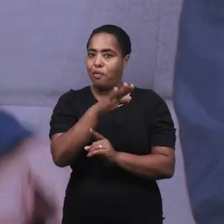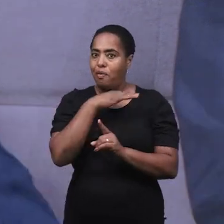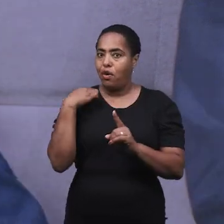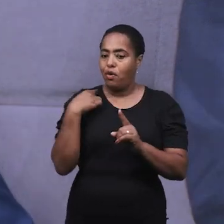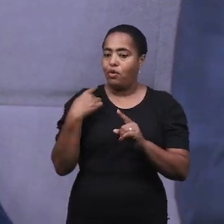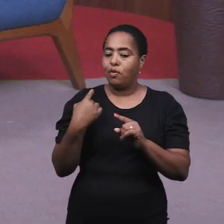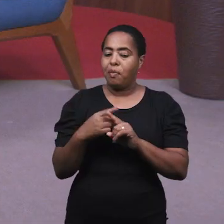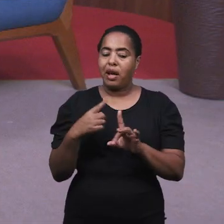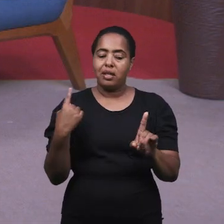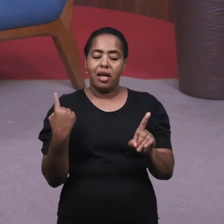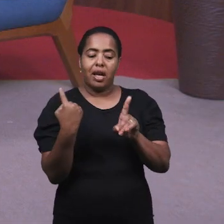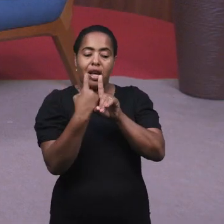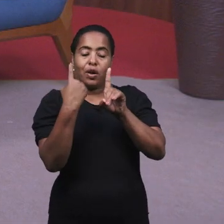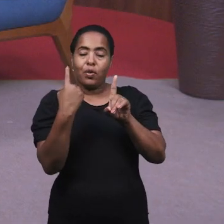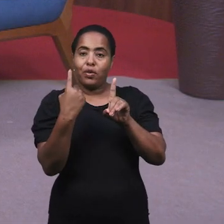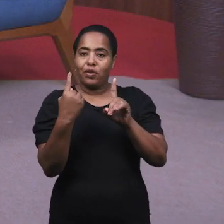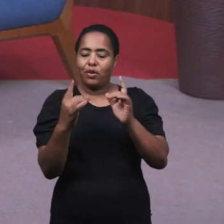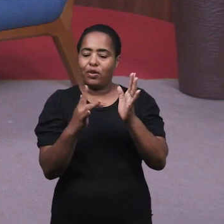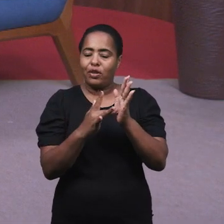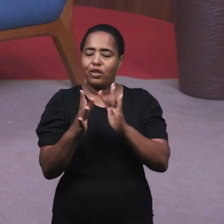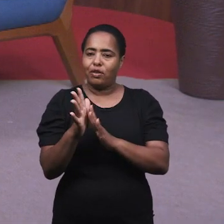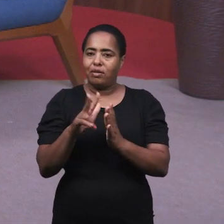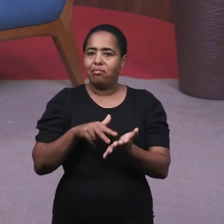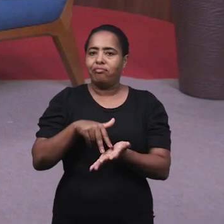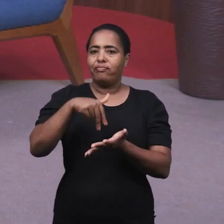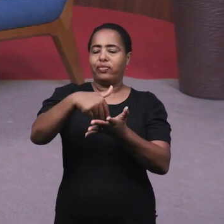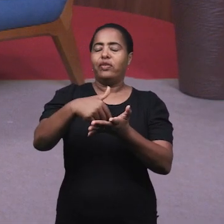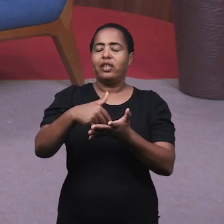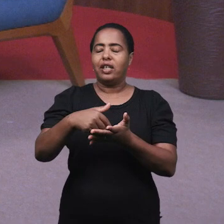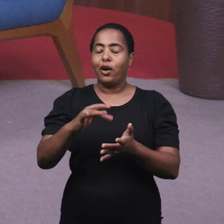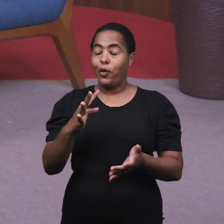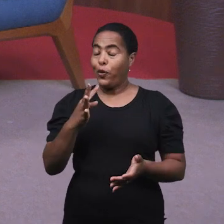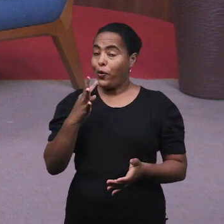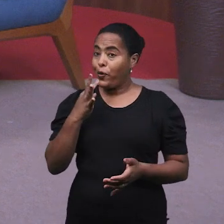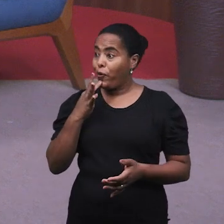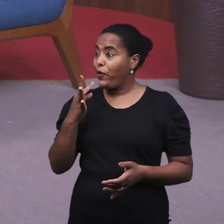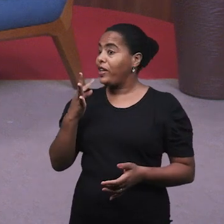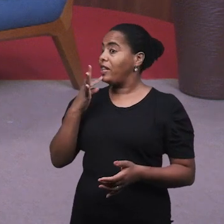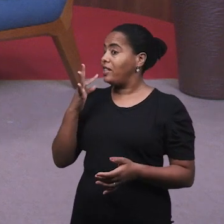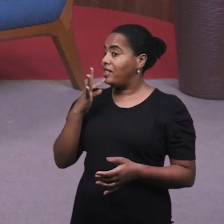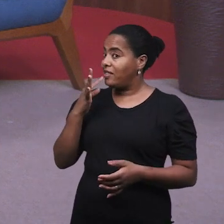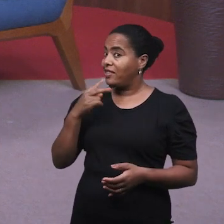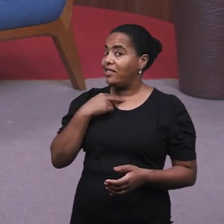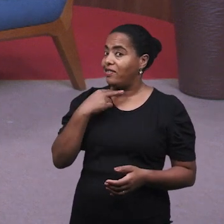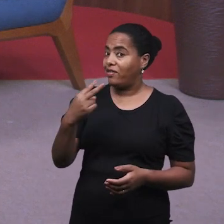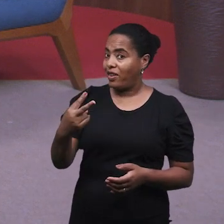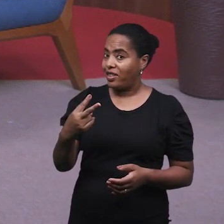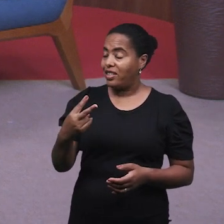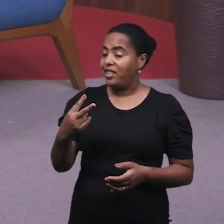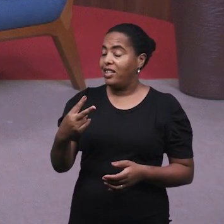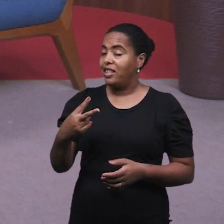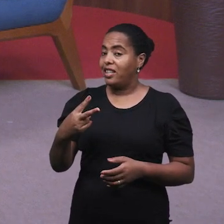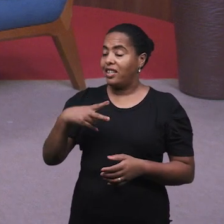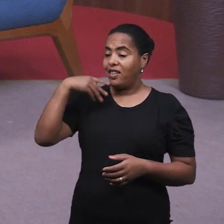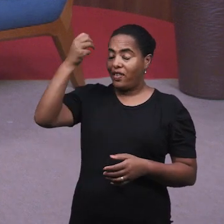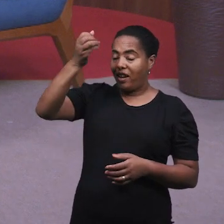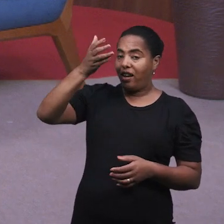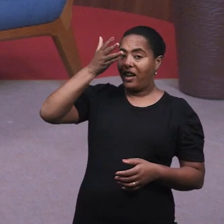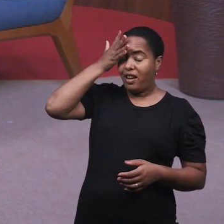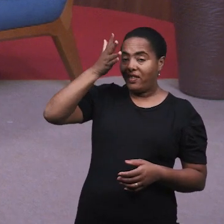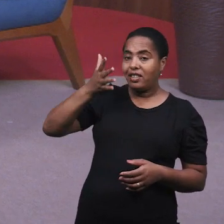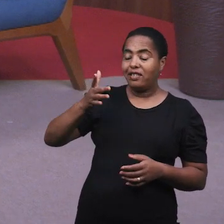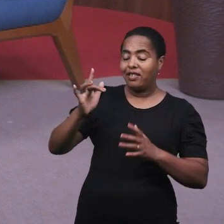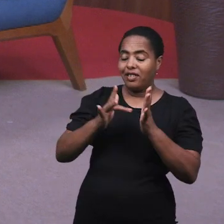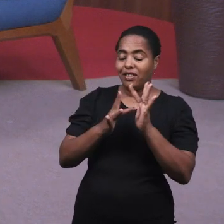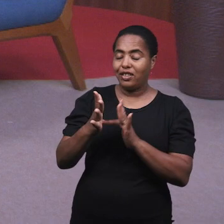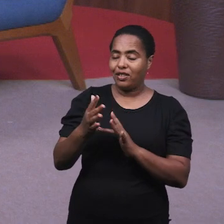identifiée avec sa voix en recevant donc une révélation que Jésus était vivant, était pour